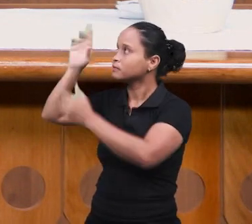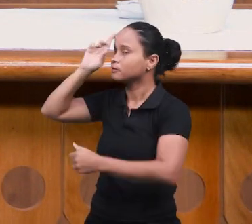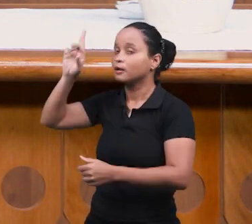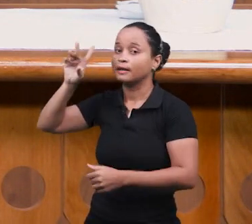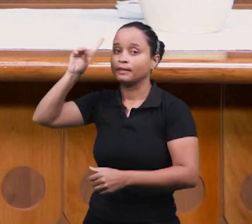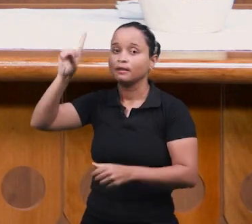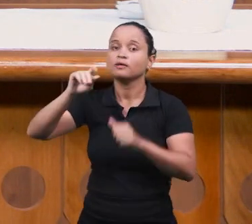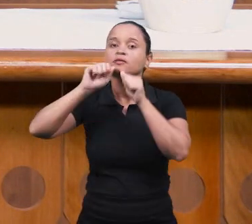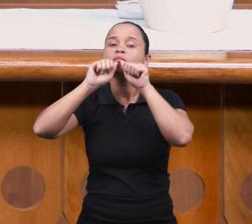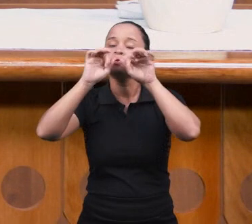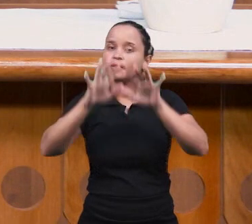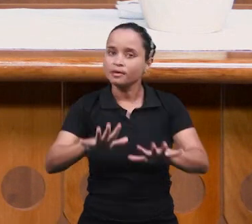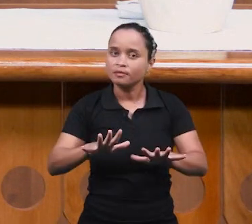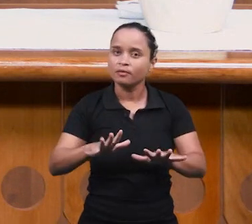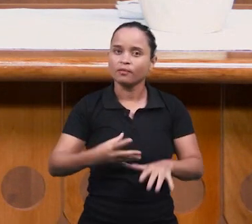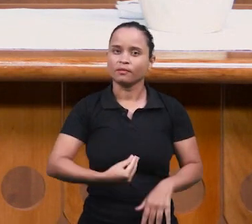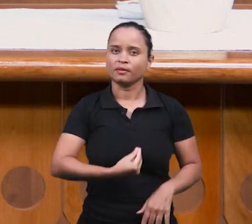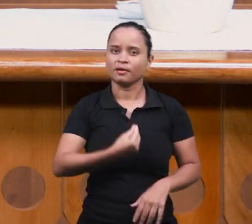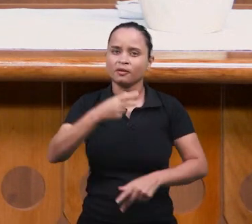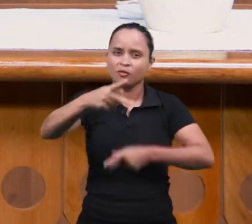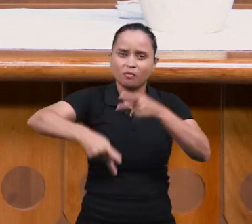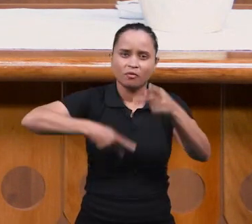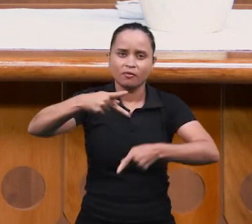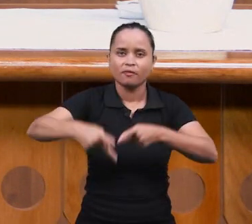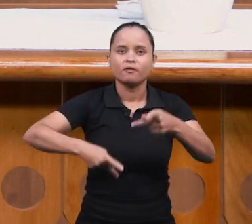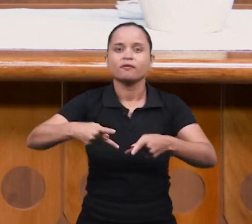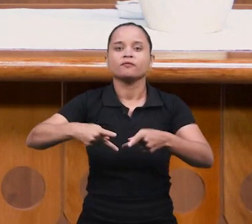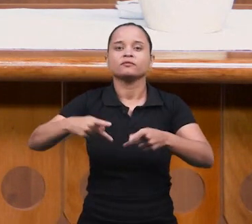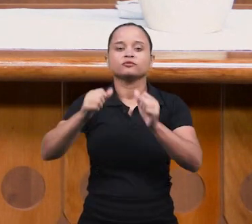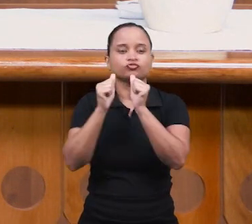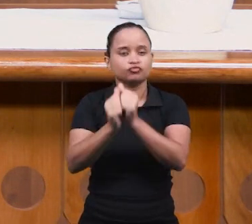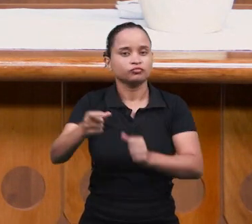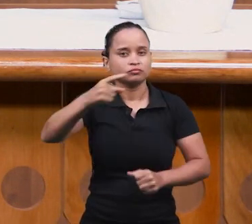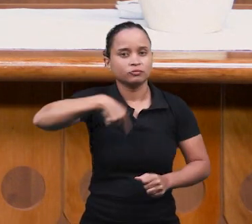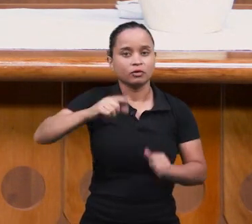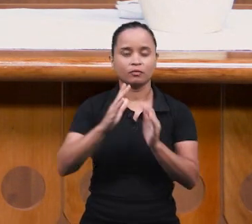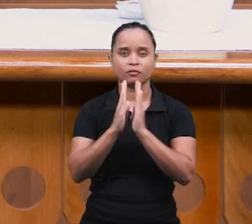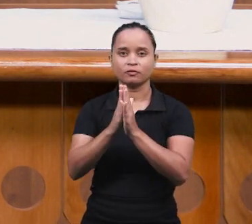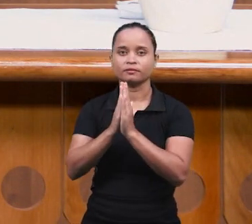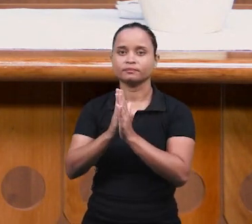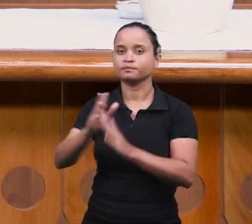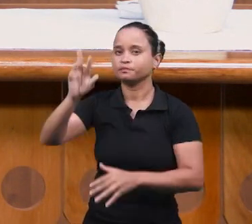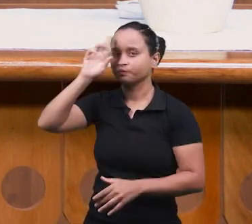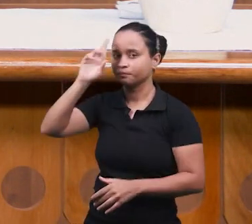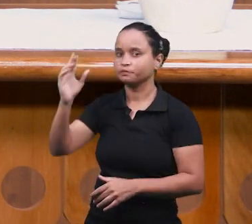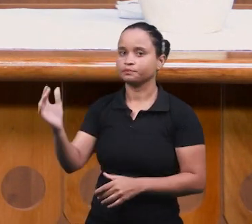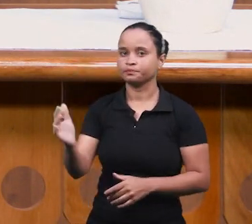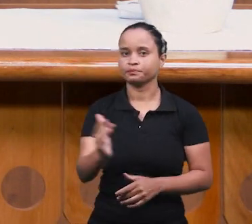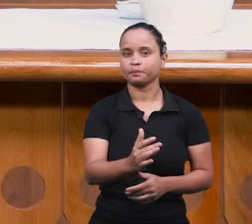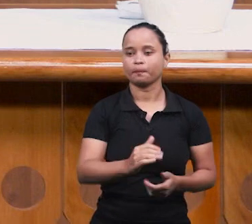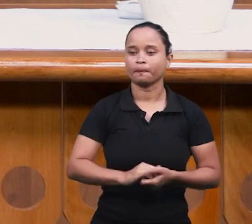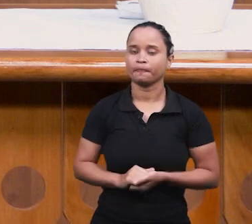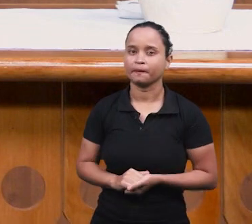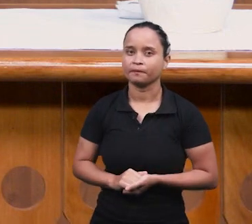cette bénédiction confirmée à son peuple, à ceux qui sont avec nous. Nous allons prier au Seigneur.